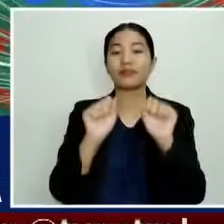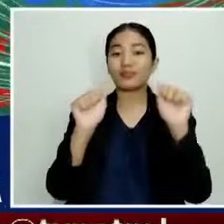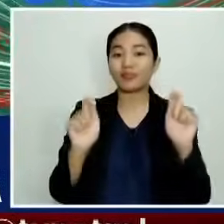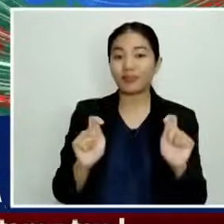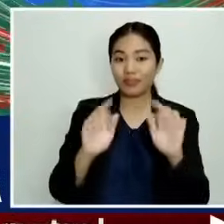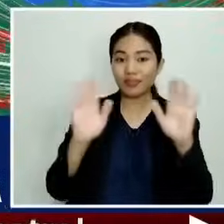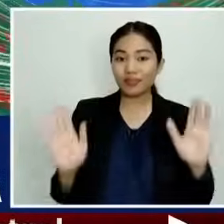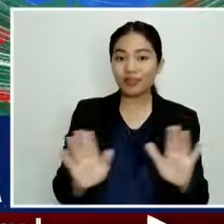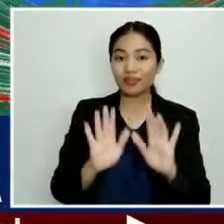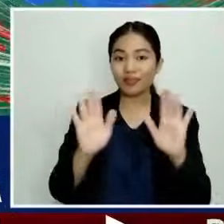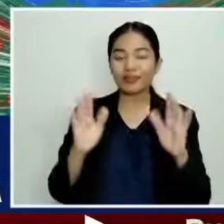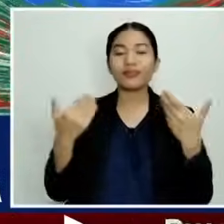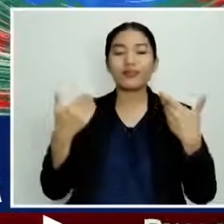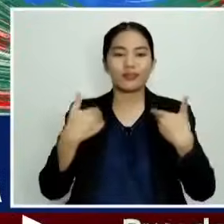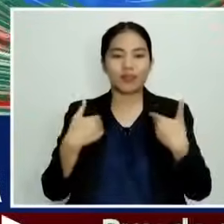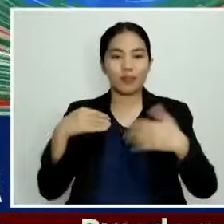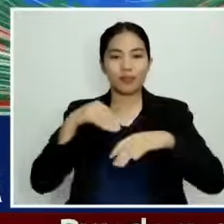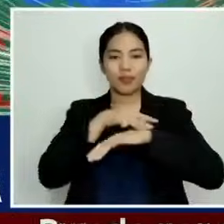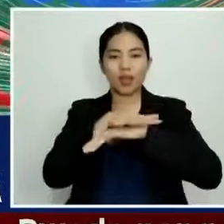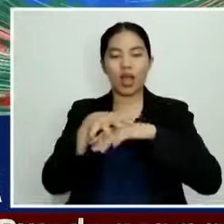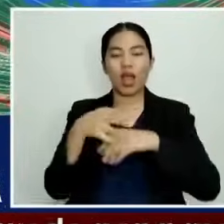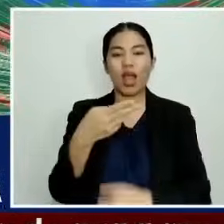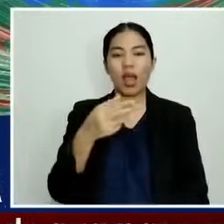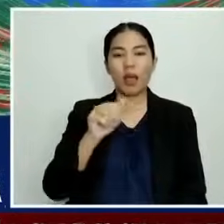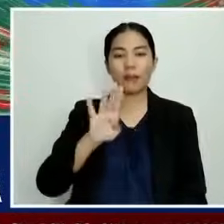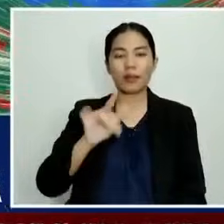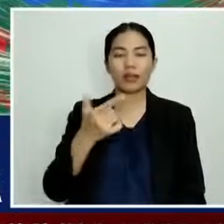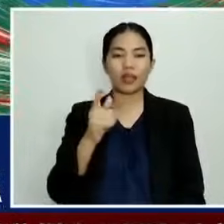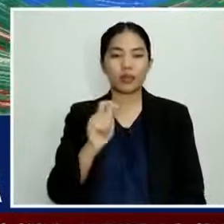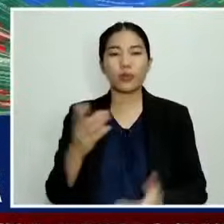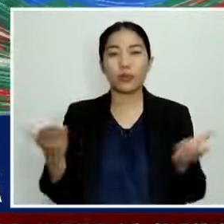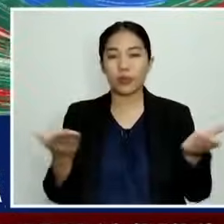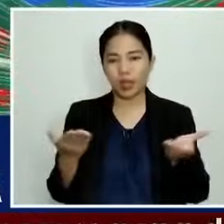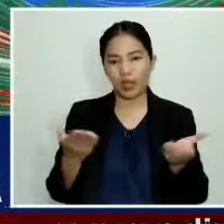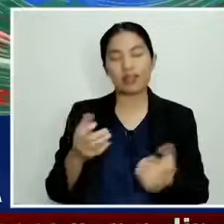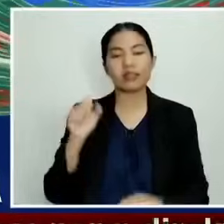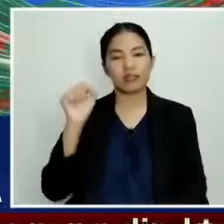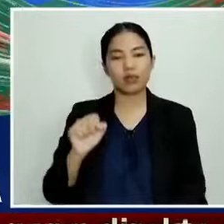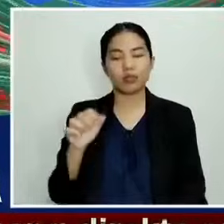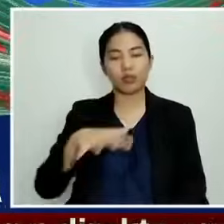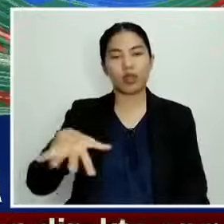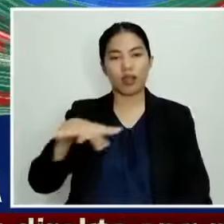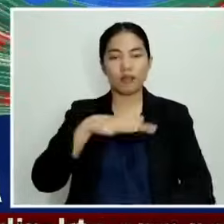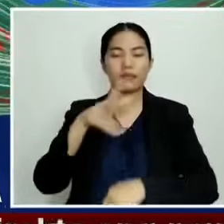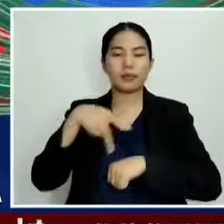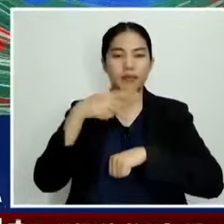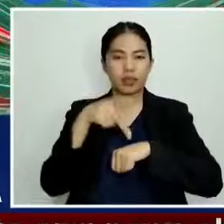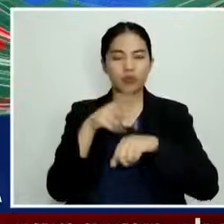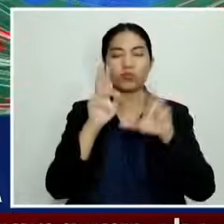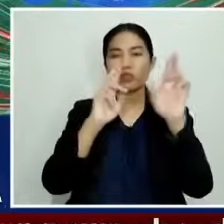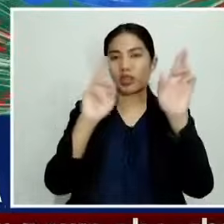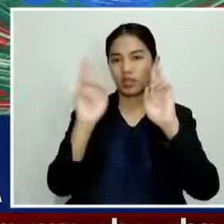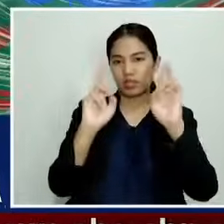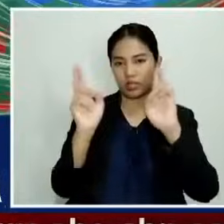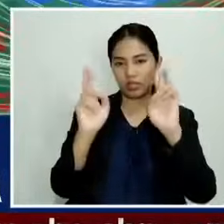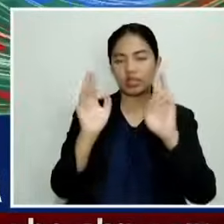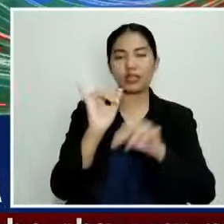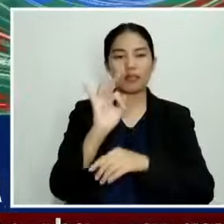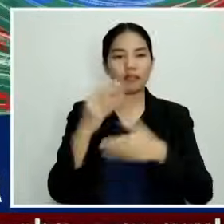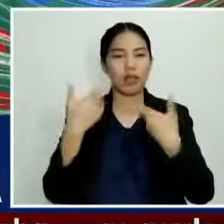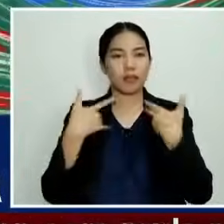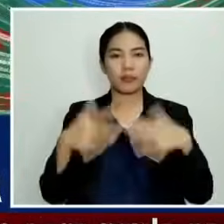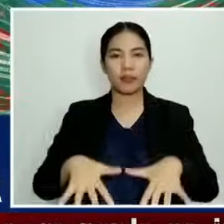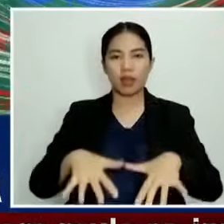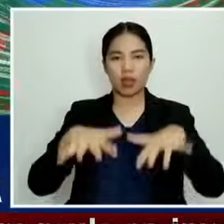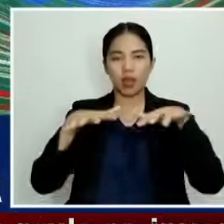habagat dyan sa may gitna at katimugang bahagi ng ating bansa. Kaya kapamilya, mag-ingat po at maghanda sa inaasahang mga pagbaha at